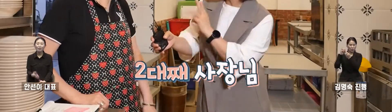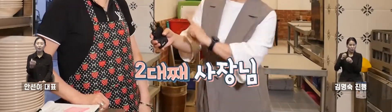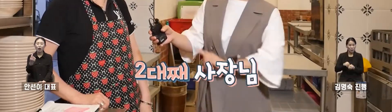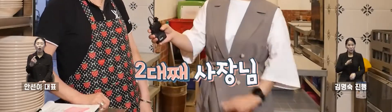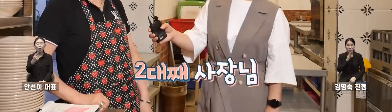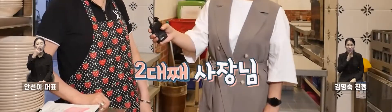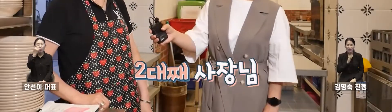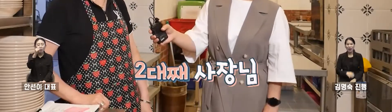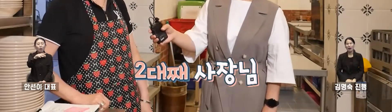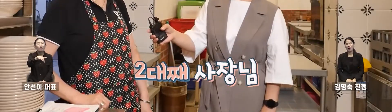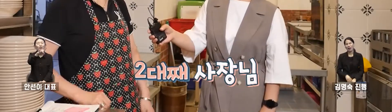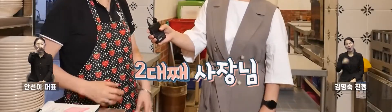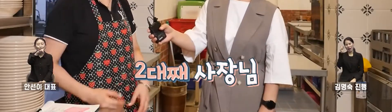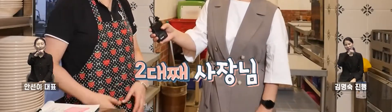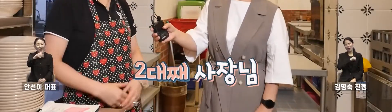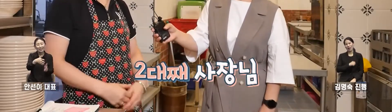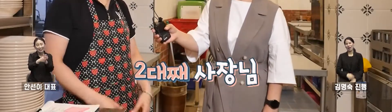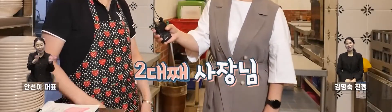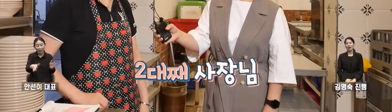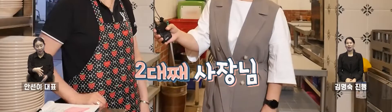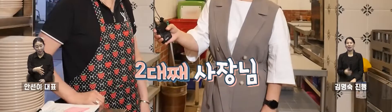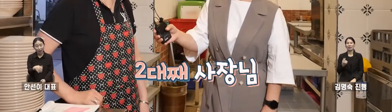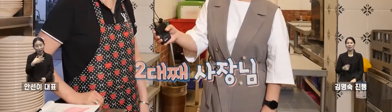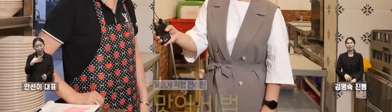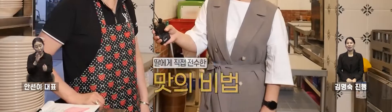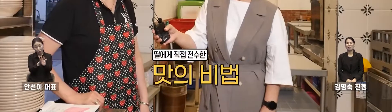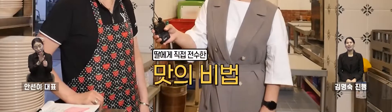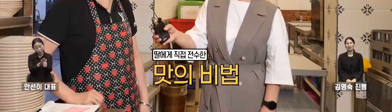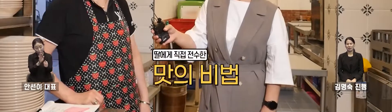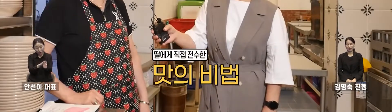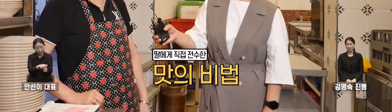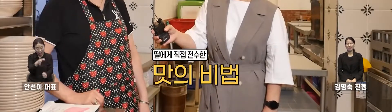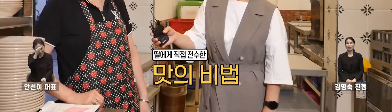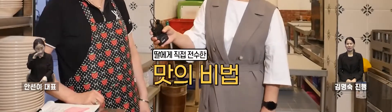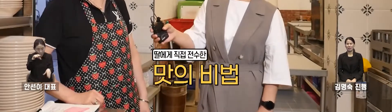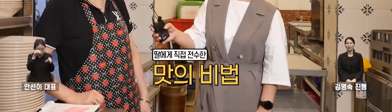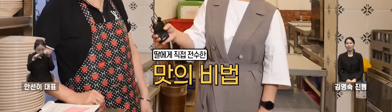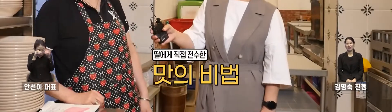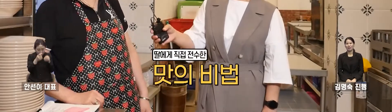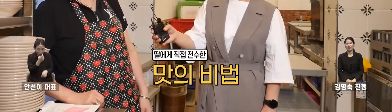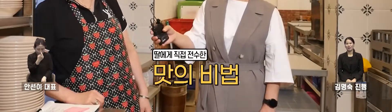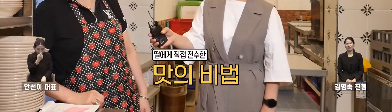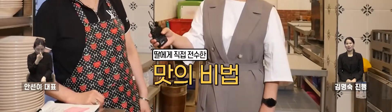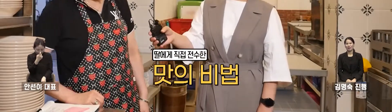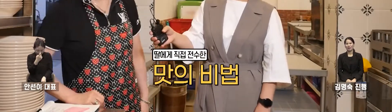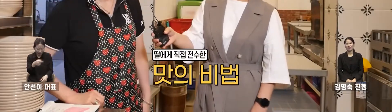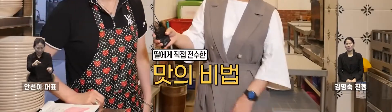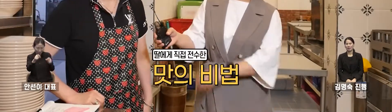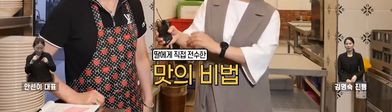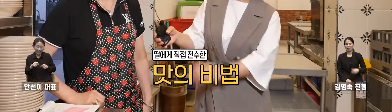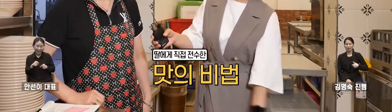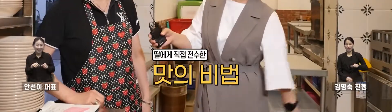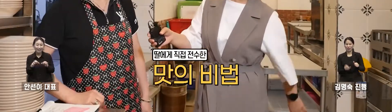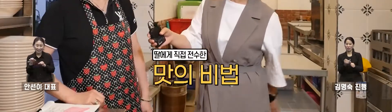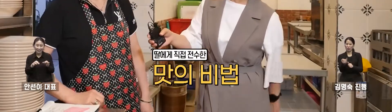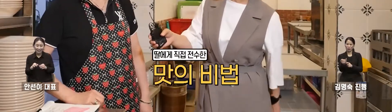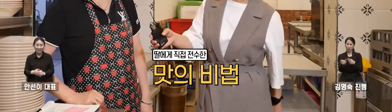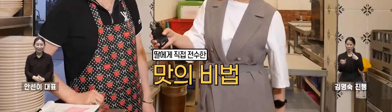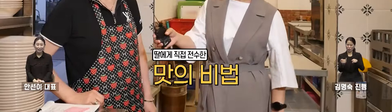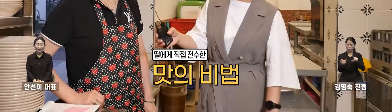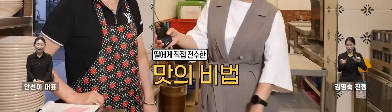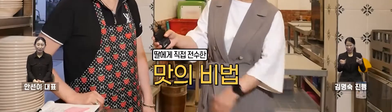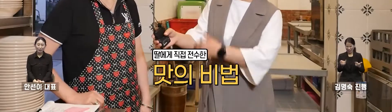예. 엄마가 먼저 이제 엄마 하시는 걸 제가 돕다 보니까 이제 네. 배워서 제가 하게 됐습니다. 그렇군요. 네, 며느리도